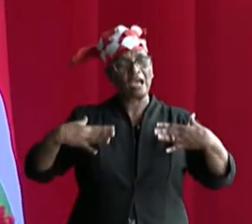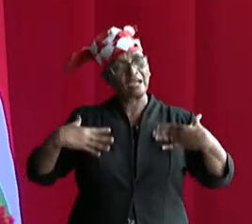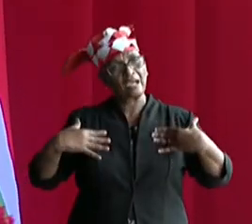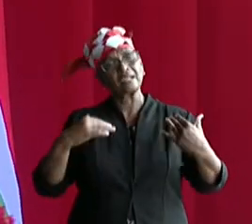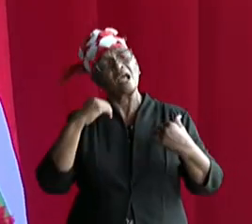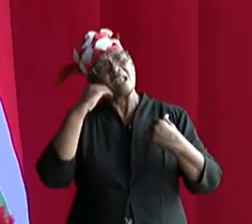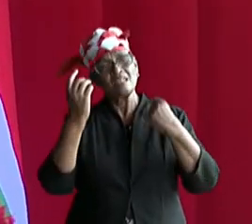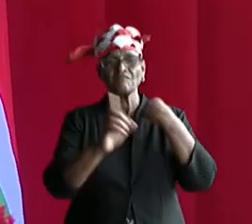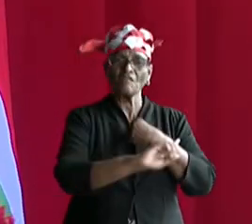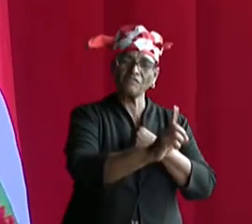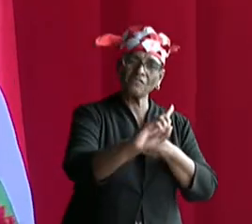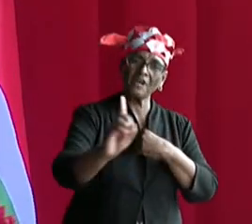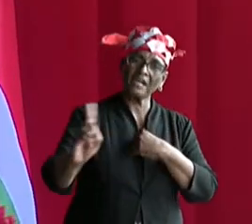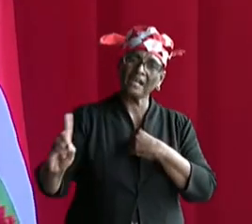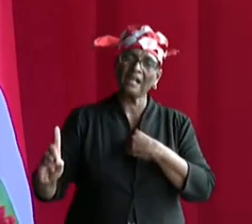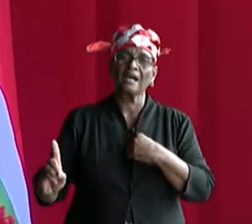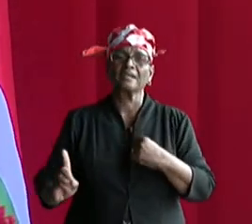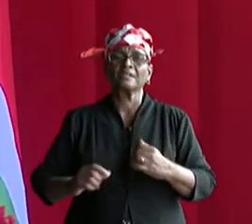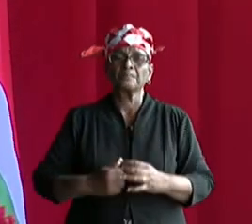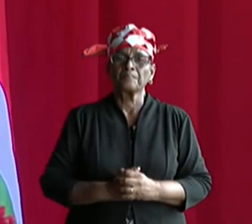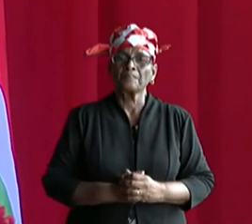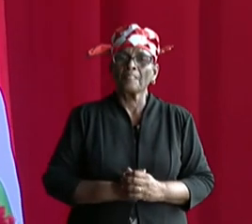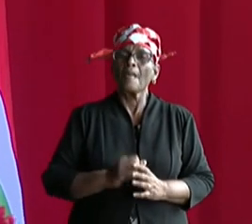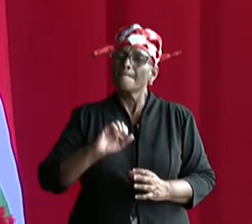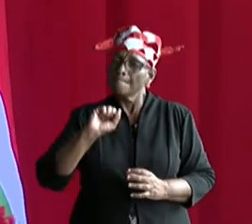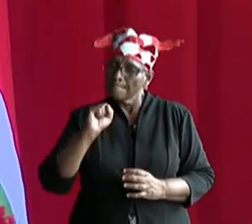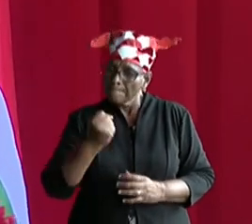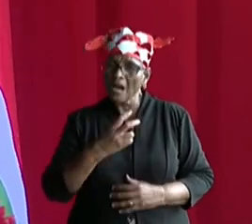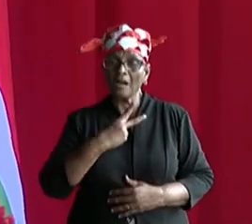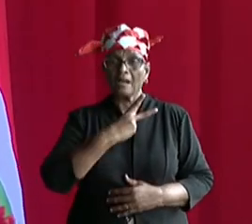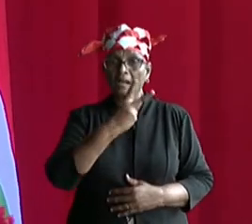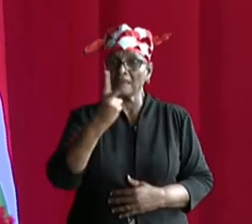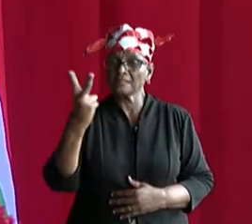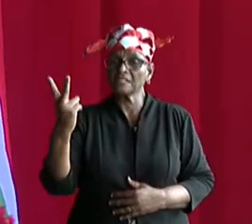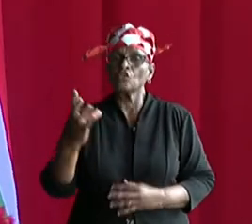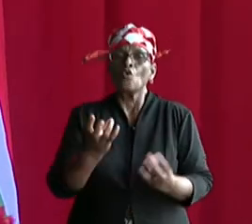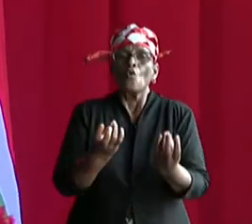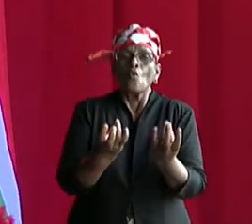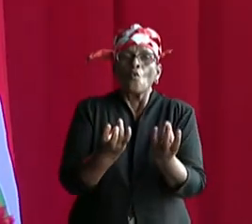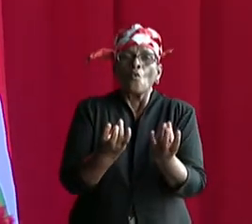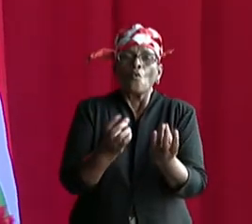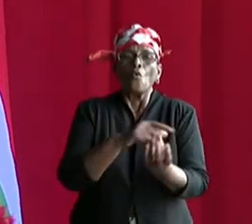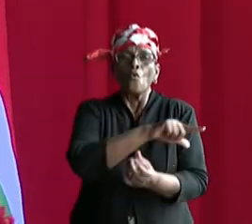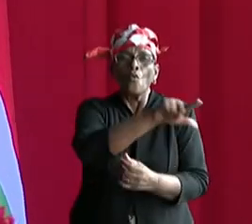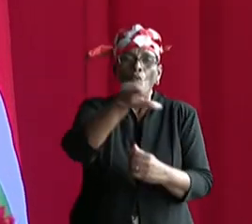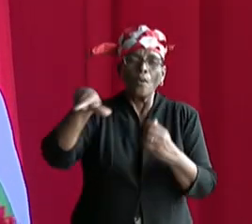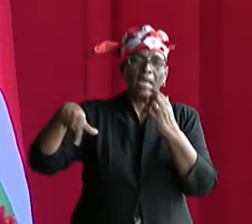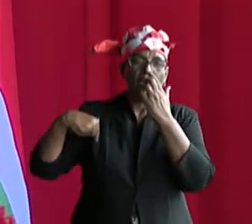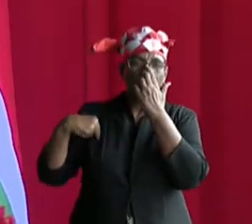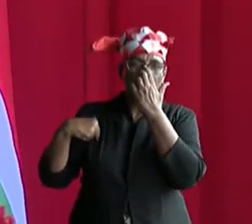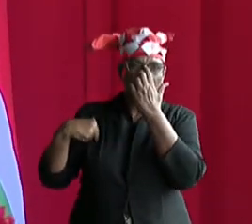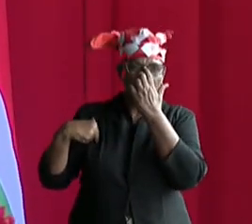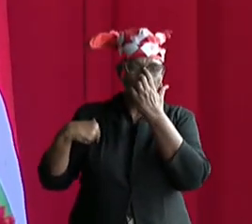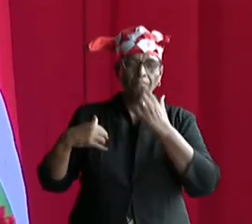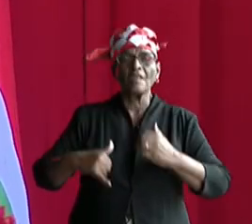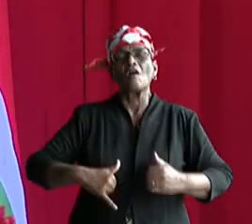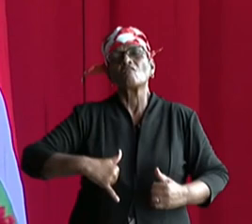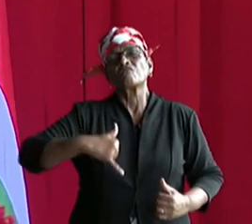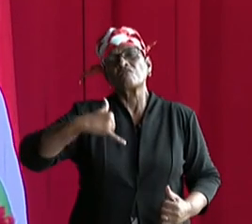voor elkaar omarm, mogen blijken uit de manier waarop het de